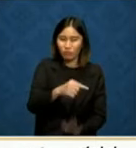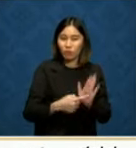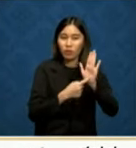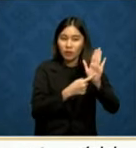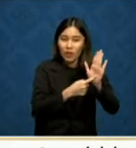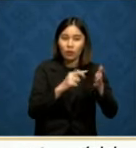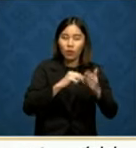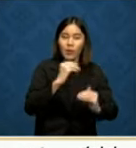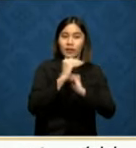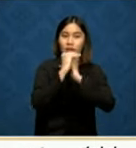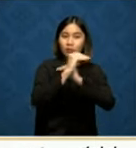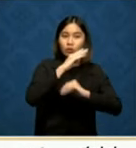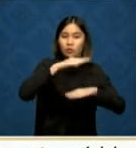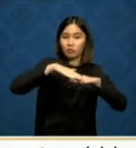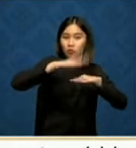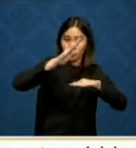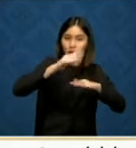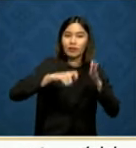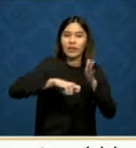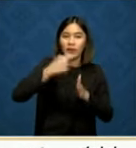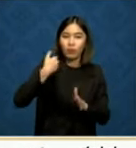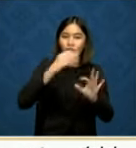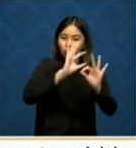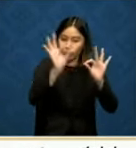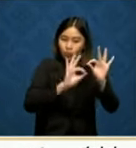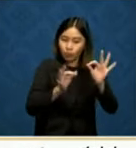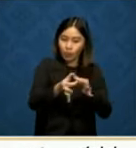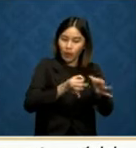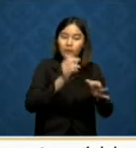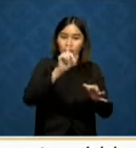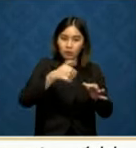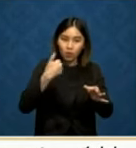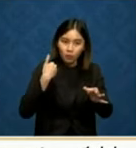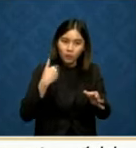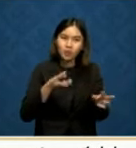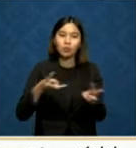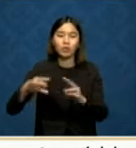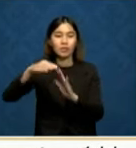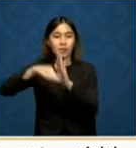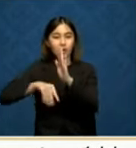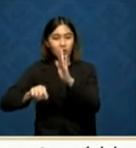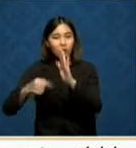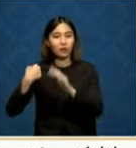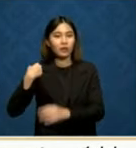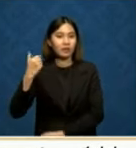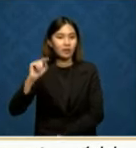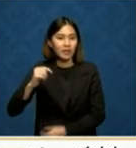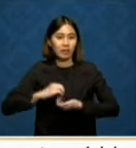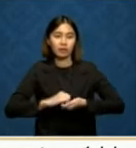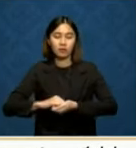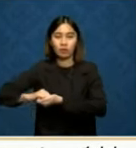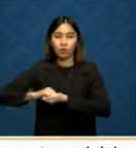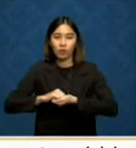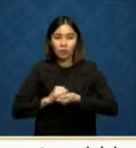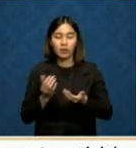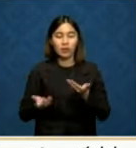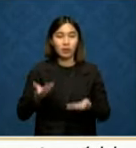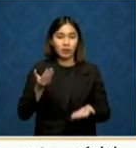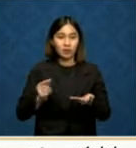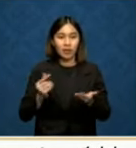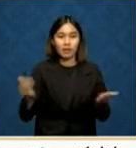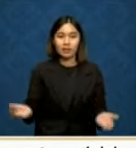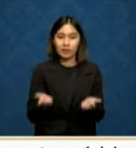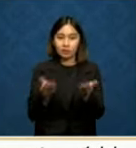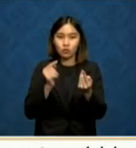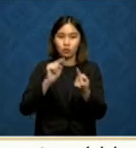ห้ามเกินกวานั้ ถ้าเกนกวานั้นตองมเหุผลนะคะเพาฉั้กิดว่า อี้กเป็ทศทางที่น่าจะรวมมือหรอได้รับกัน